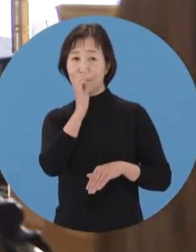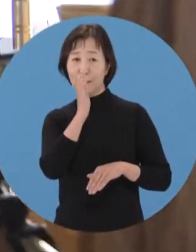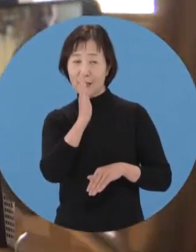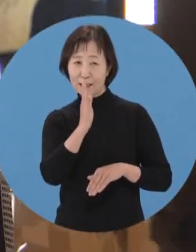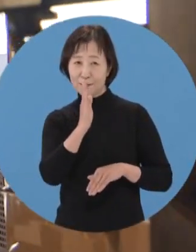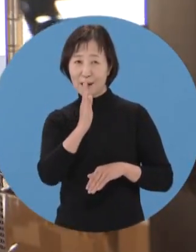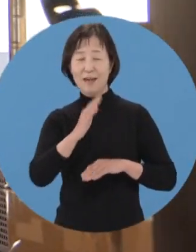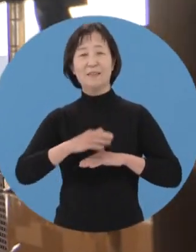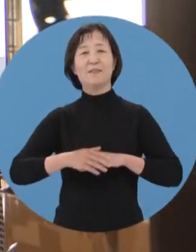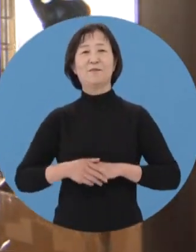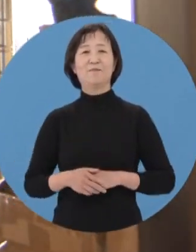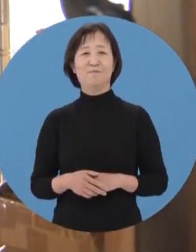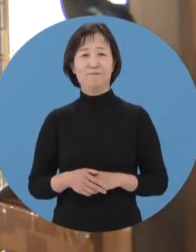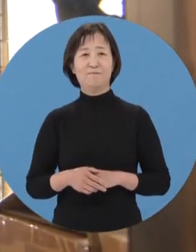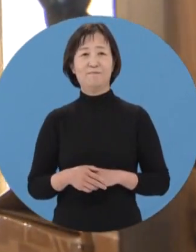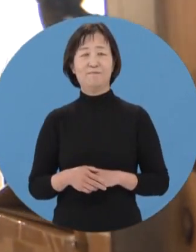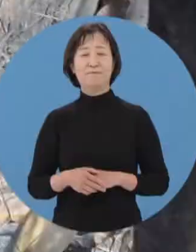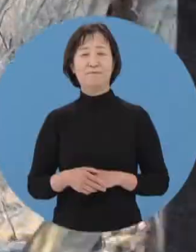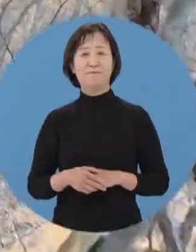世話になります。 お世話になります。